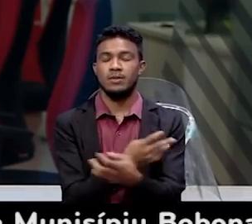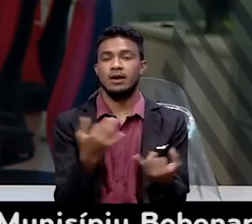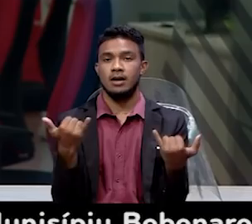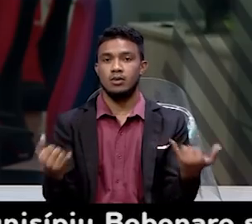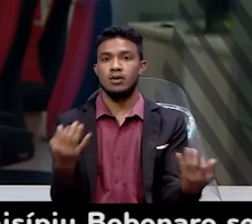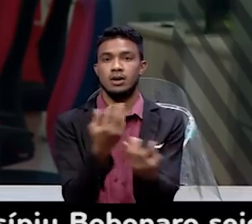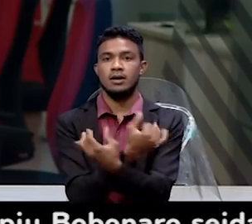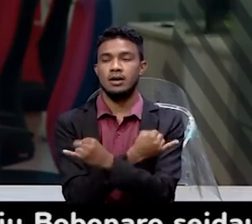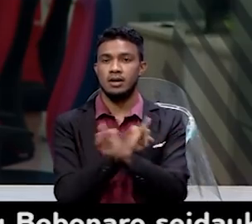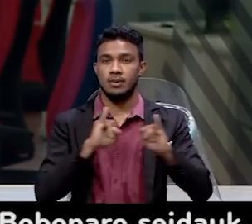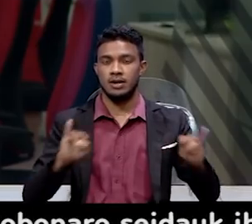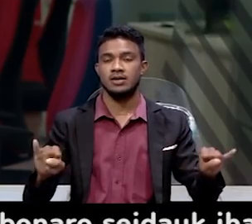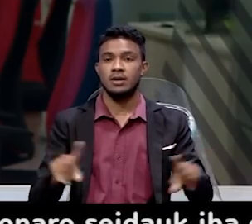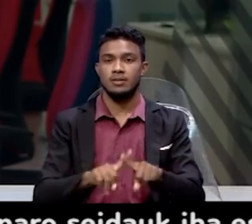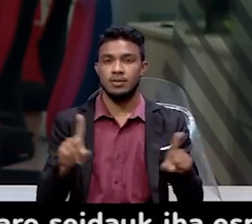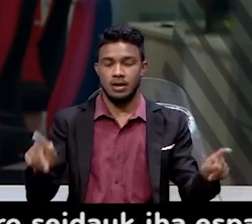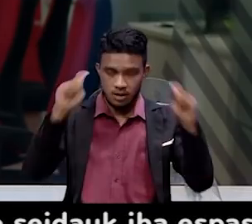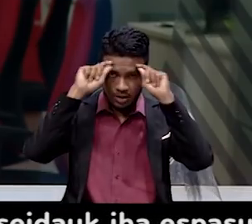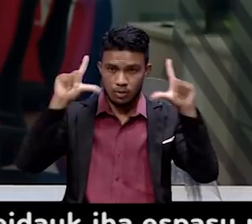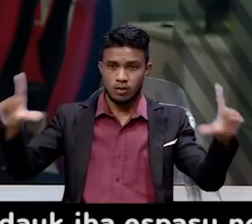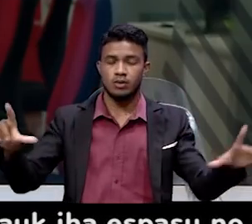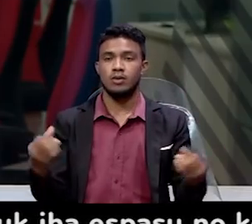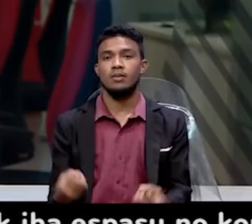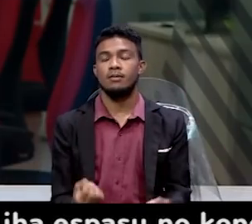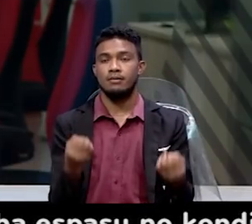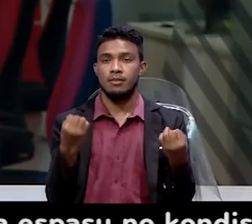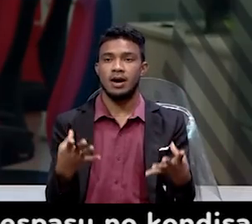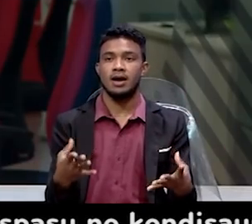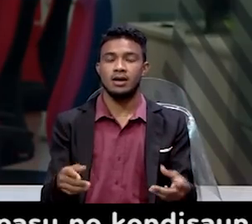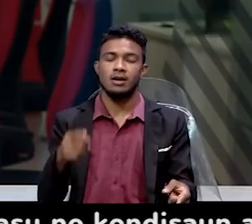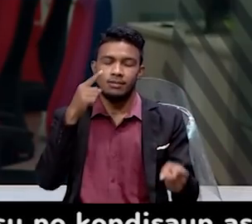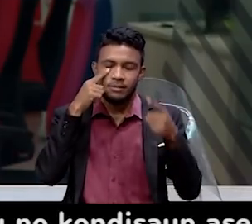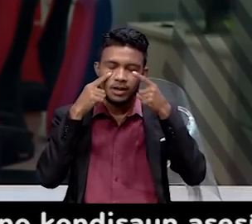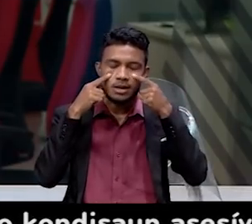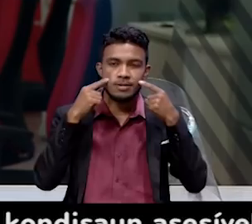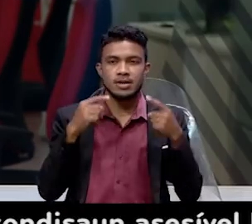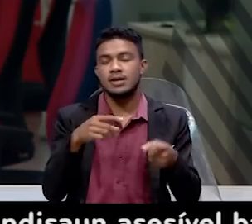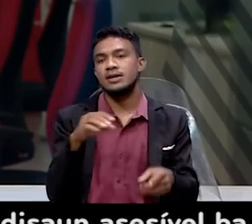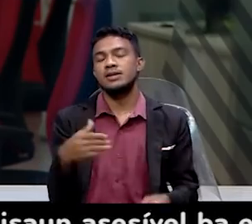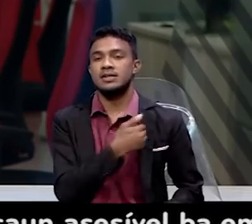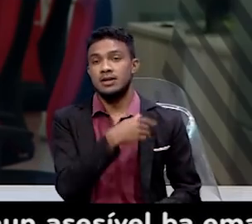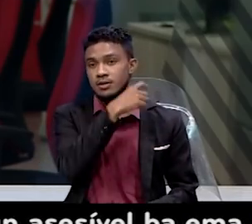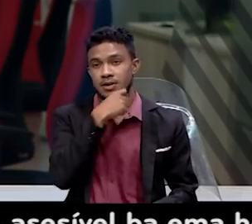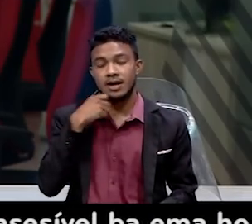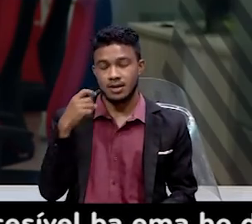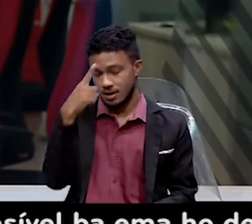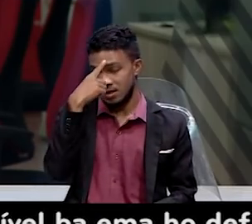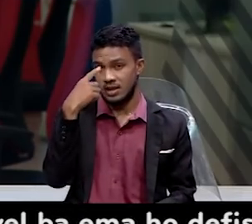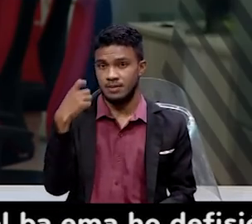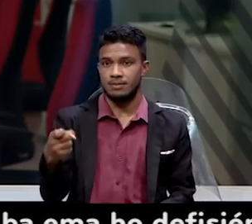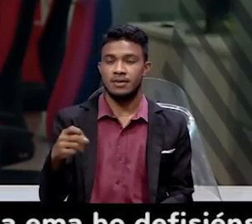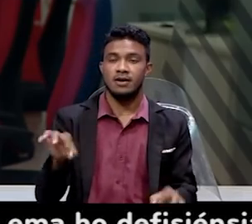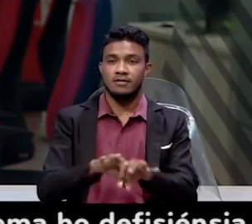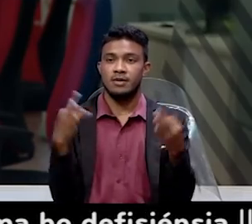ona. Mai be Timoroan barak mak mata beng sidak marang tambah familia lakong mohu iha